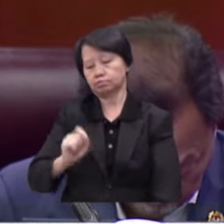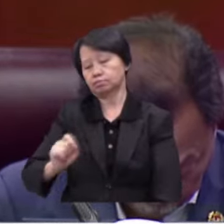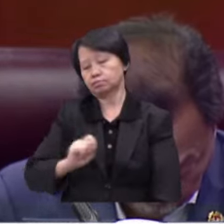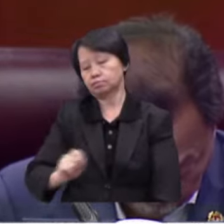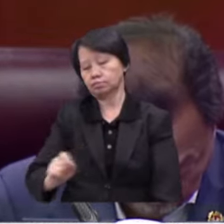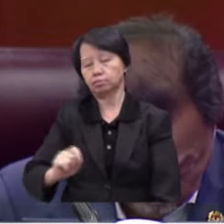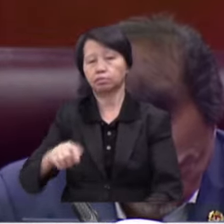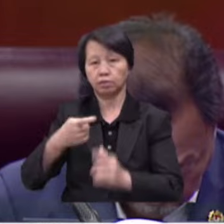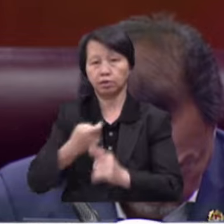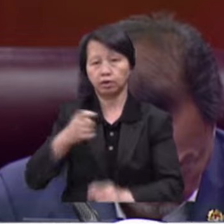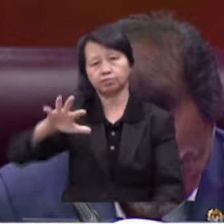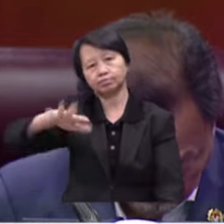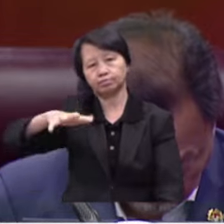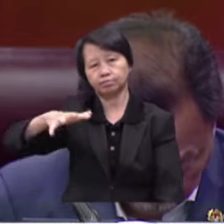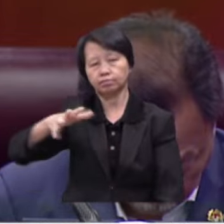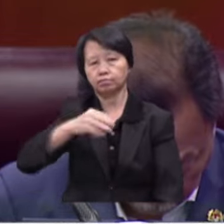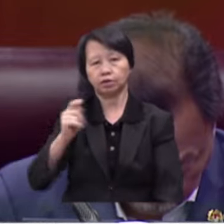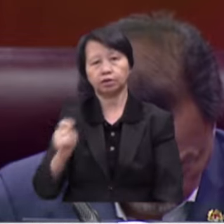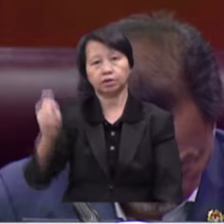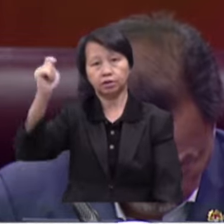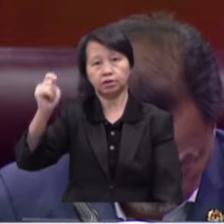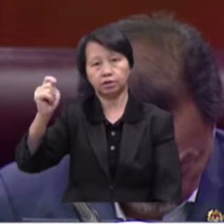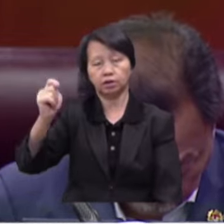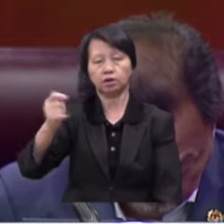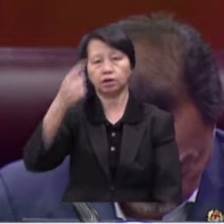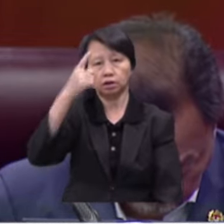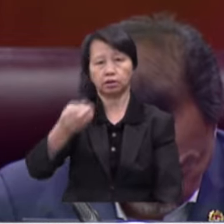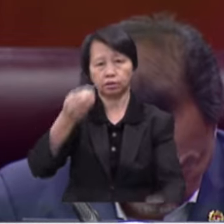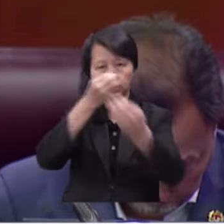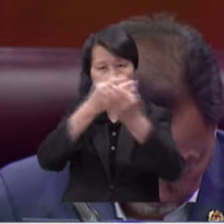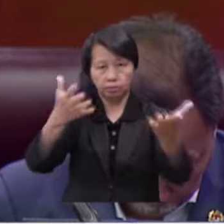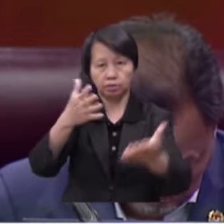hemat dari kategori sederhana dan tinggi untuk